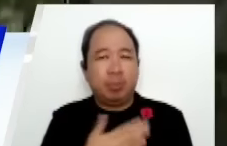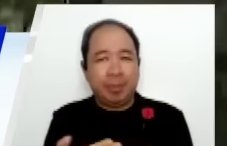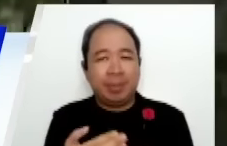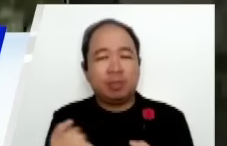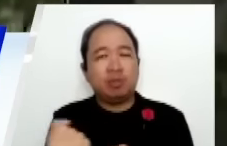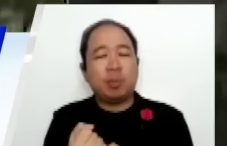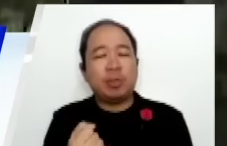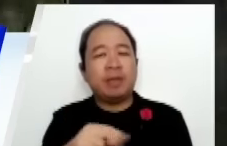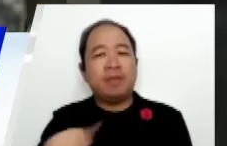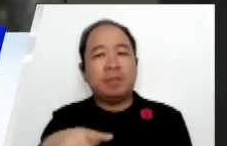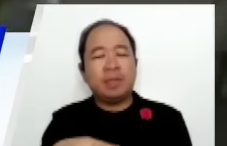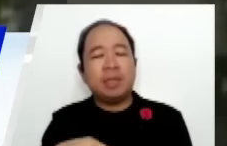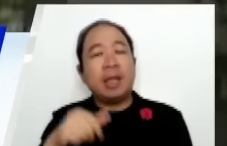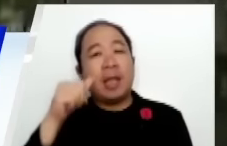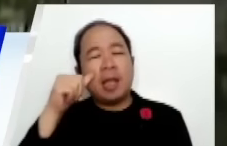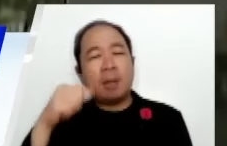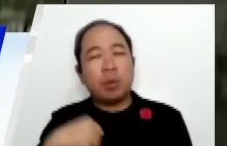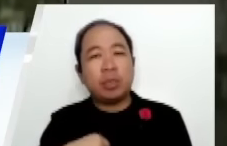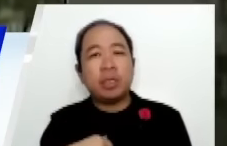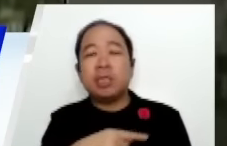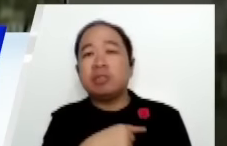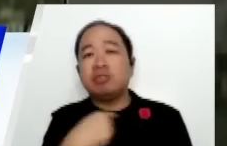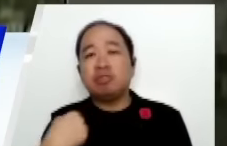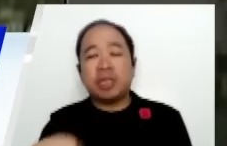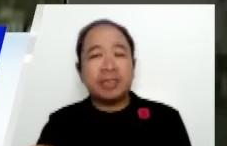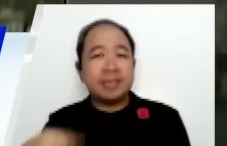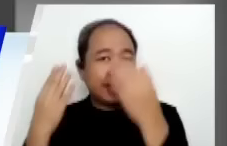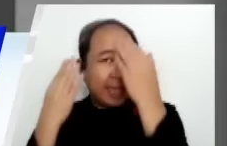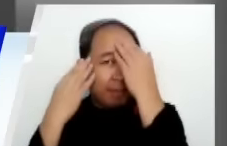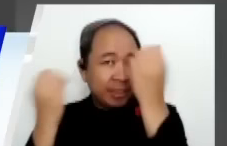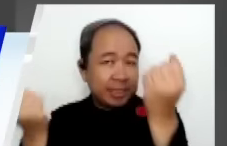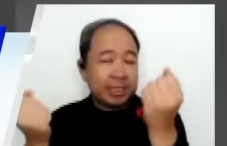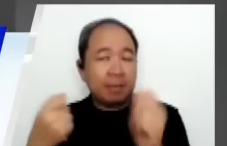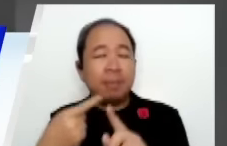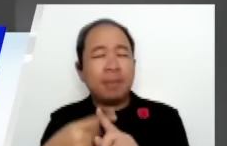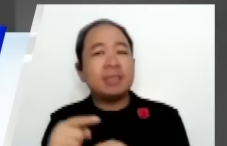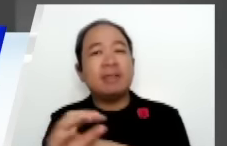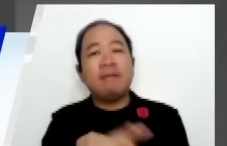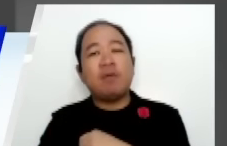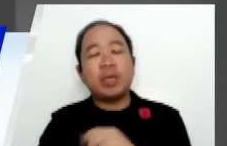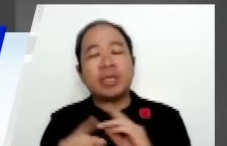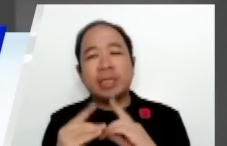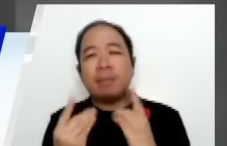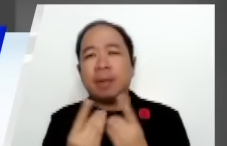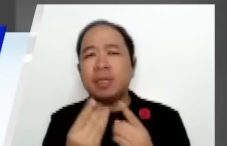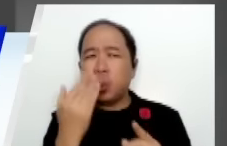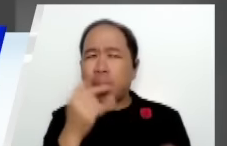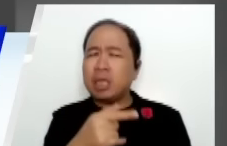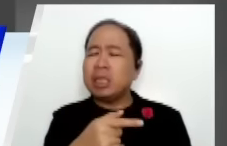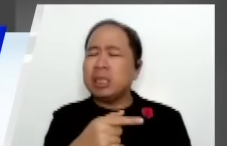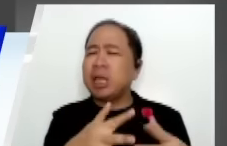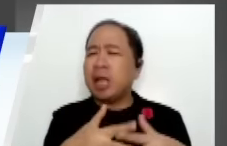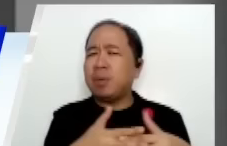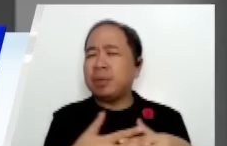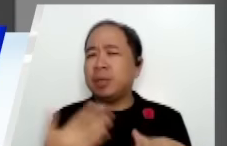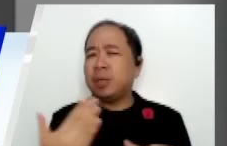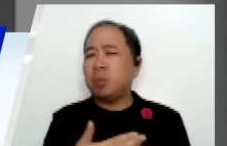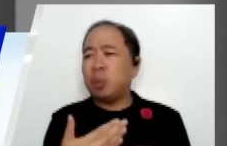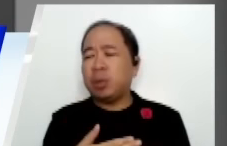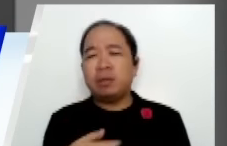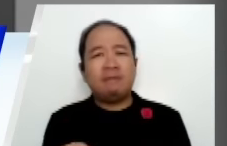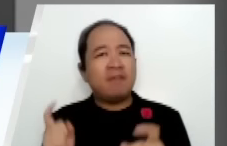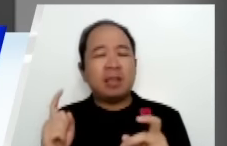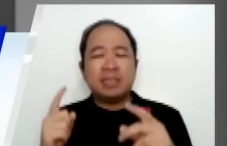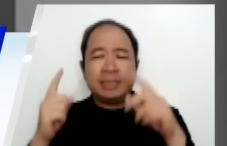at Chinese Foreign Ministry ang pakikialam daw ng Amerika sa issue. Na agad raw hinusgahan ng China sa naganap na banggaan ng barko